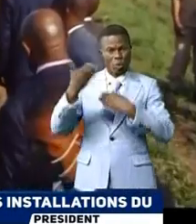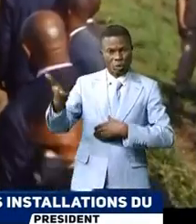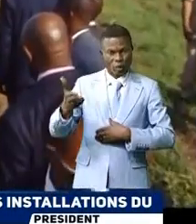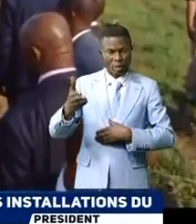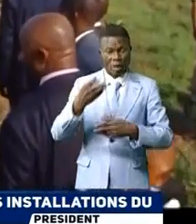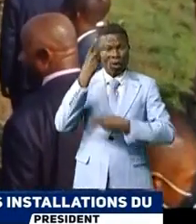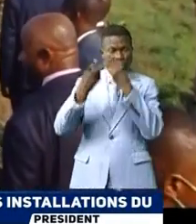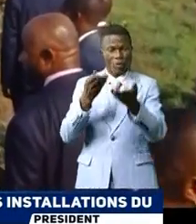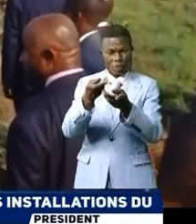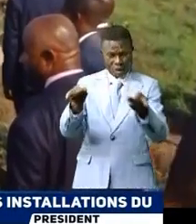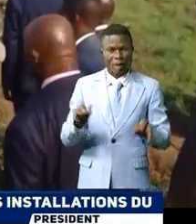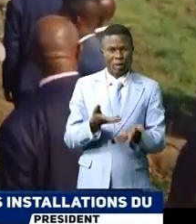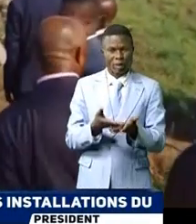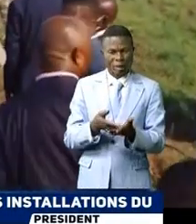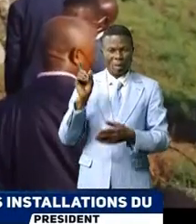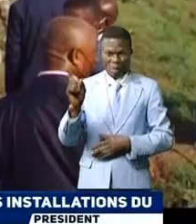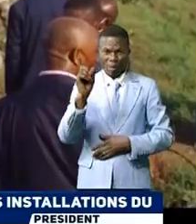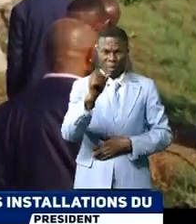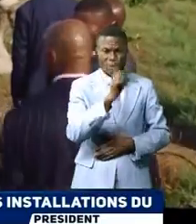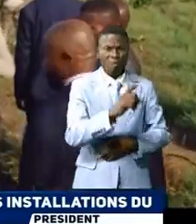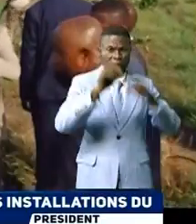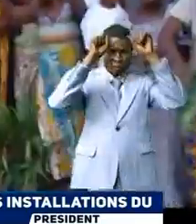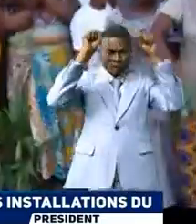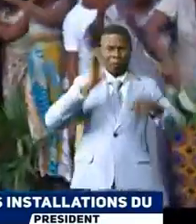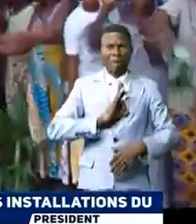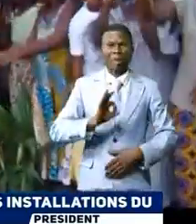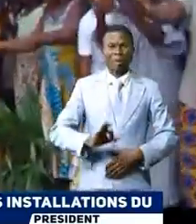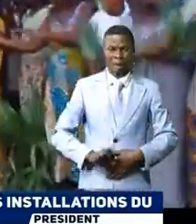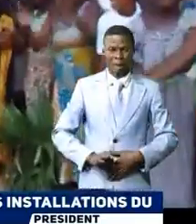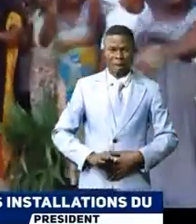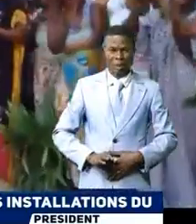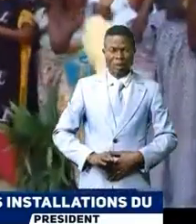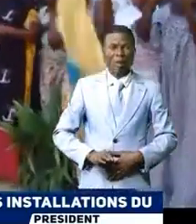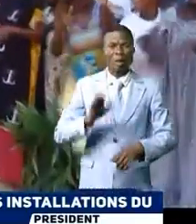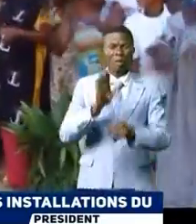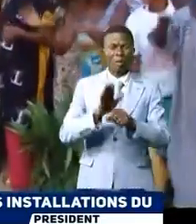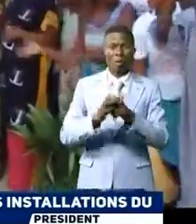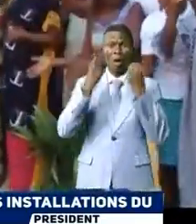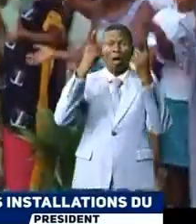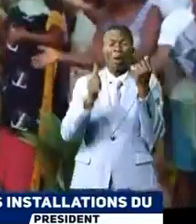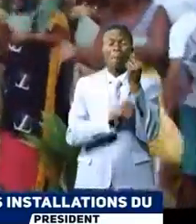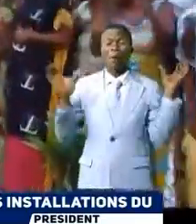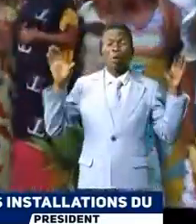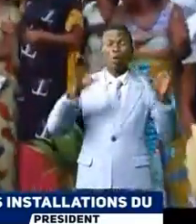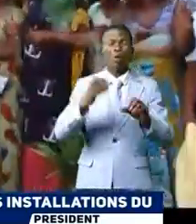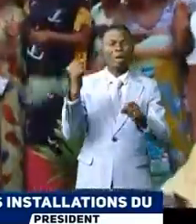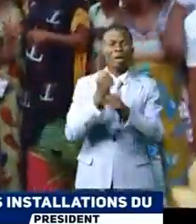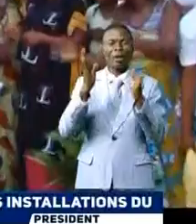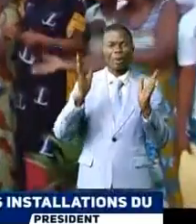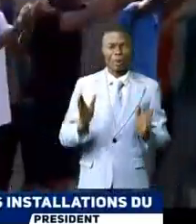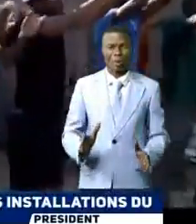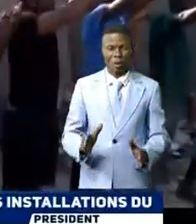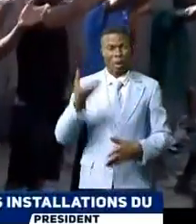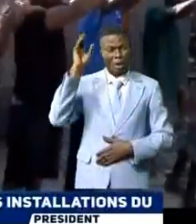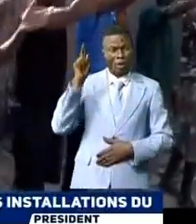son passage sur chaque site, le président de la République a été ovationné par le public et les travailleurs